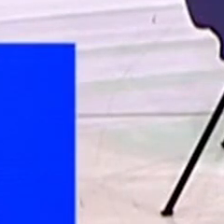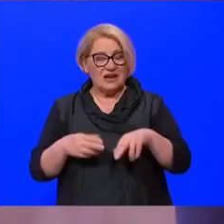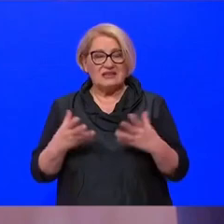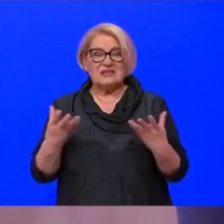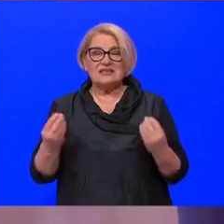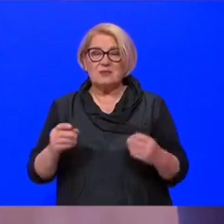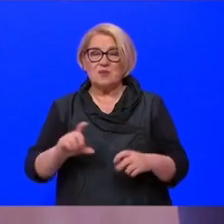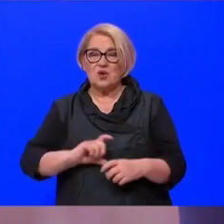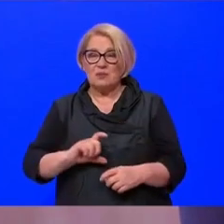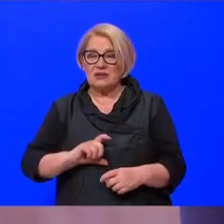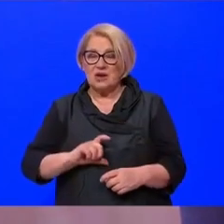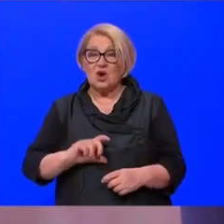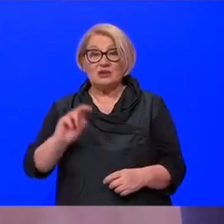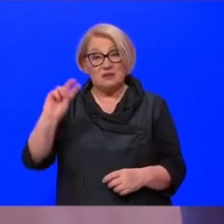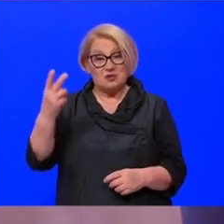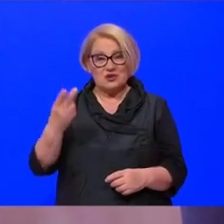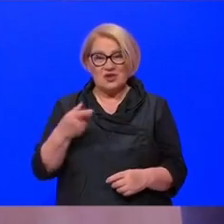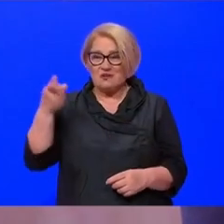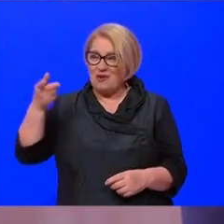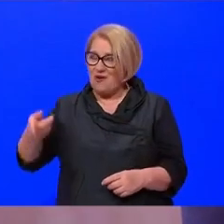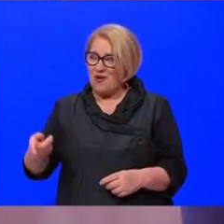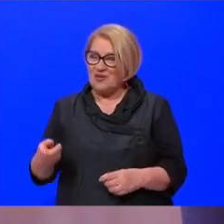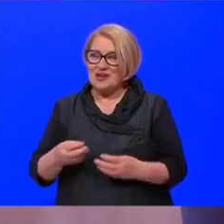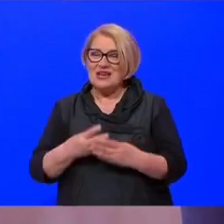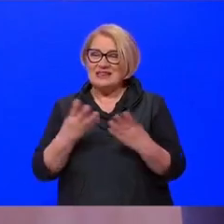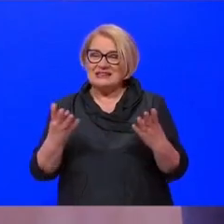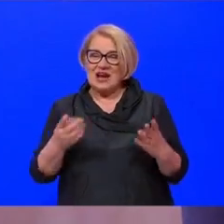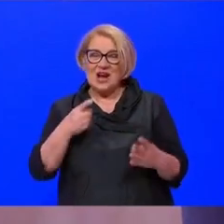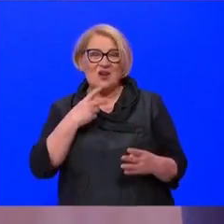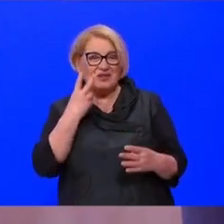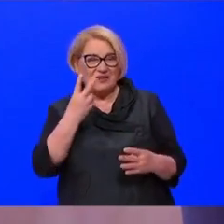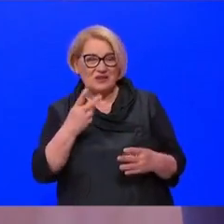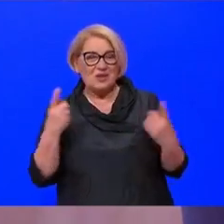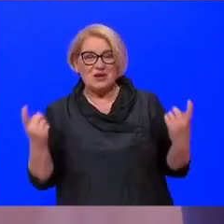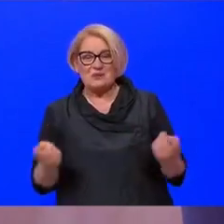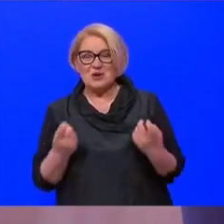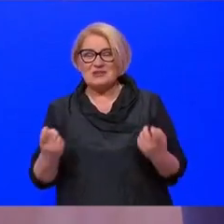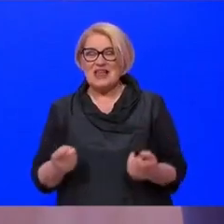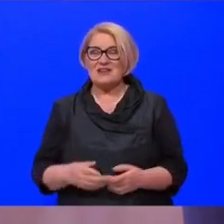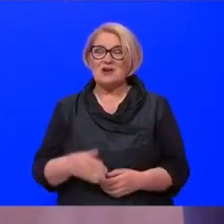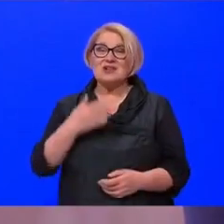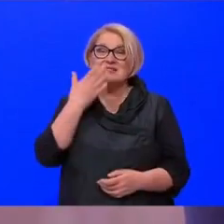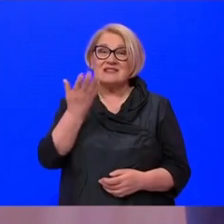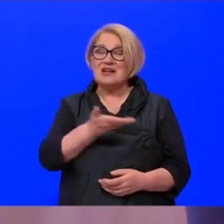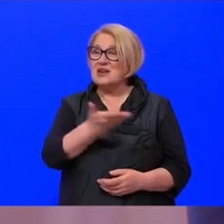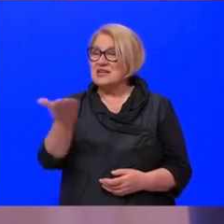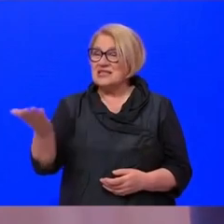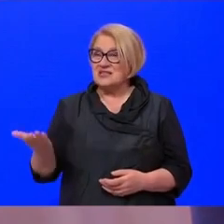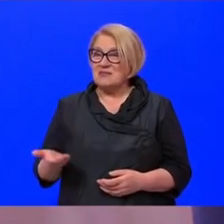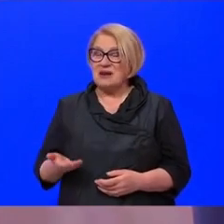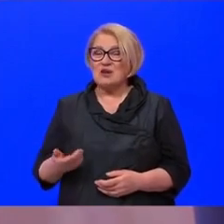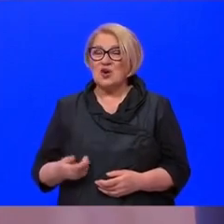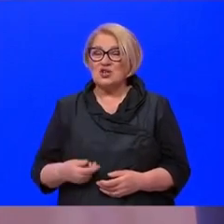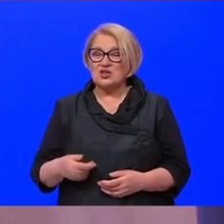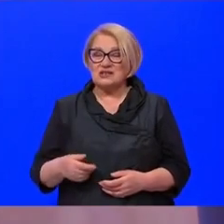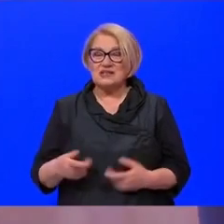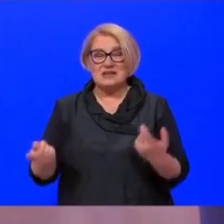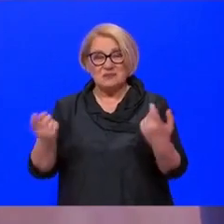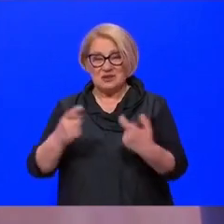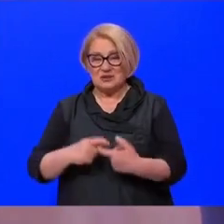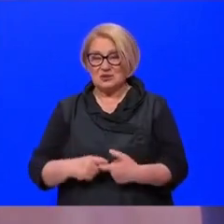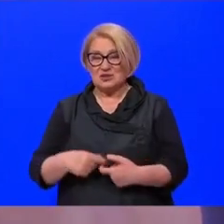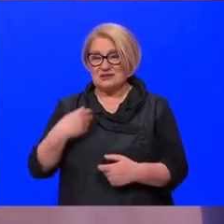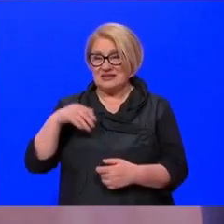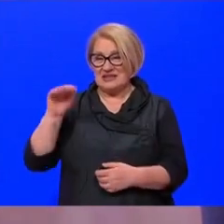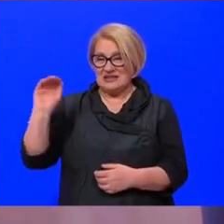Da. Sve opet ovdje pozovemo da i ovdje proslavimo. Od srca zahvaljujem. Hvala svima vama koji ćete se pridružiti i